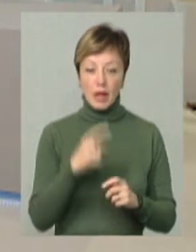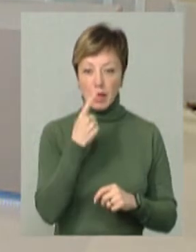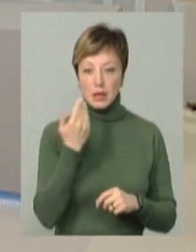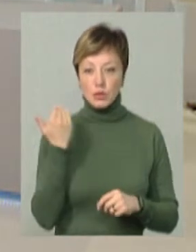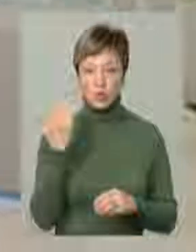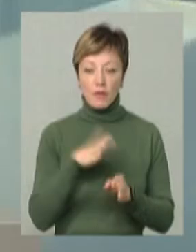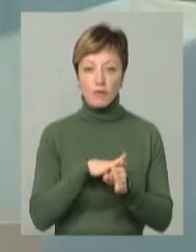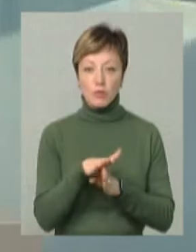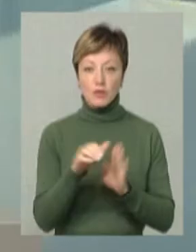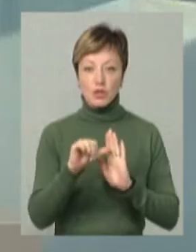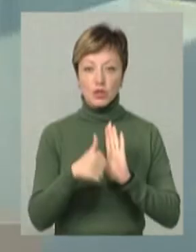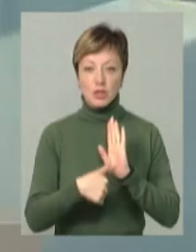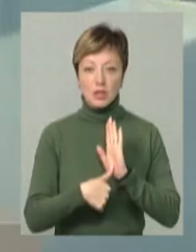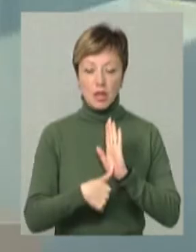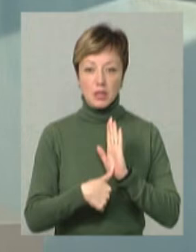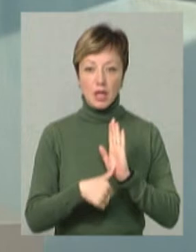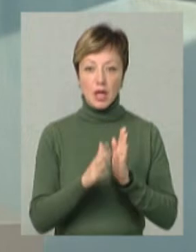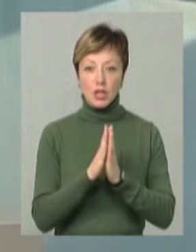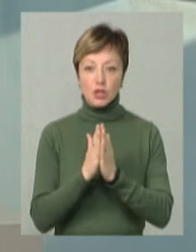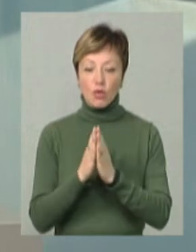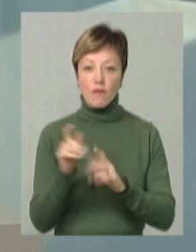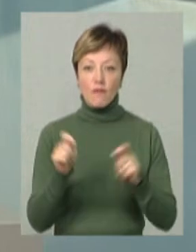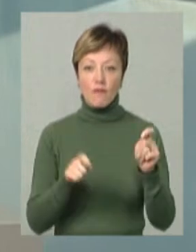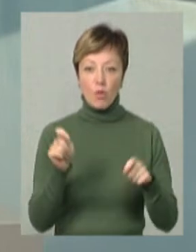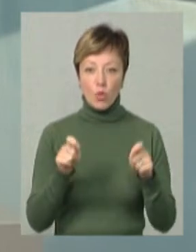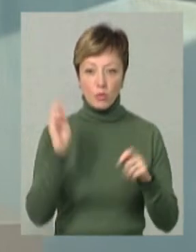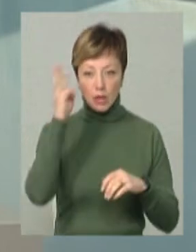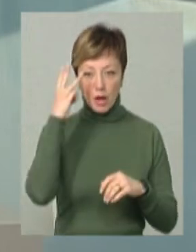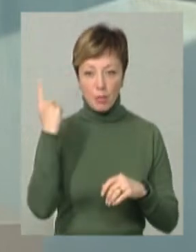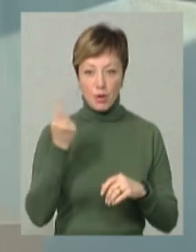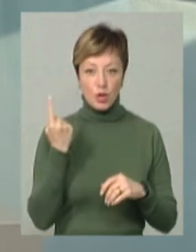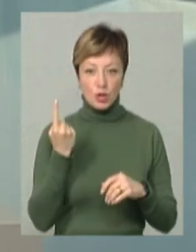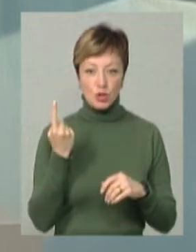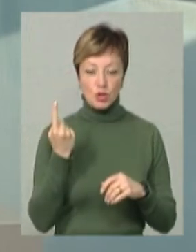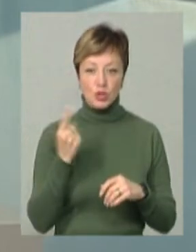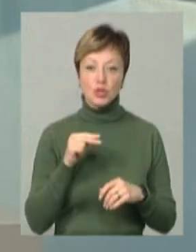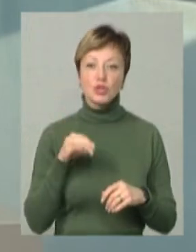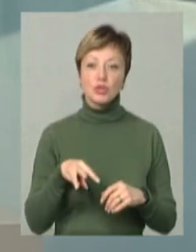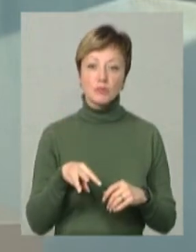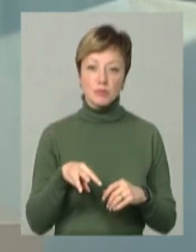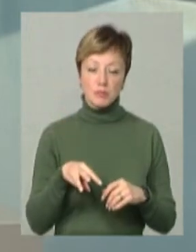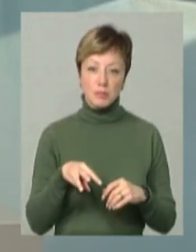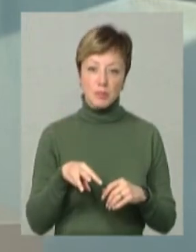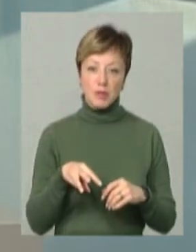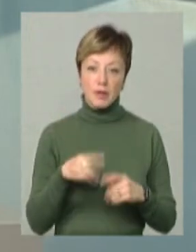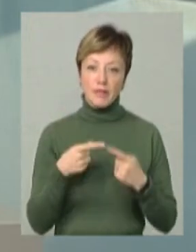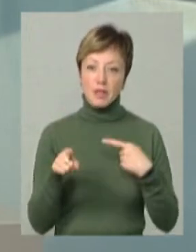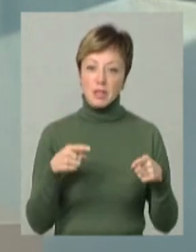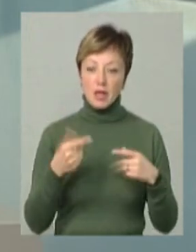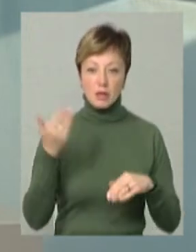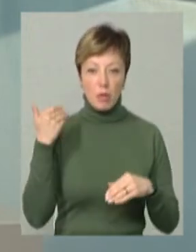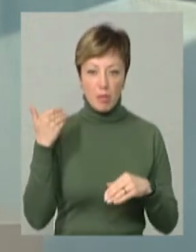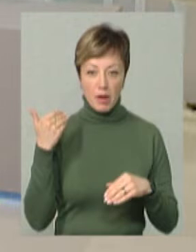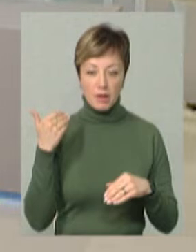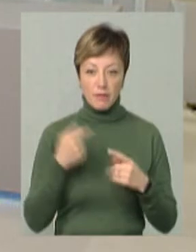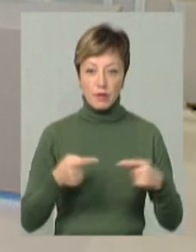Нещодавно відбувся 16-й книжковий форум на Хмельниччині. Чим він відрізняється від